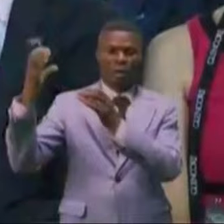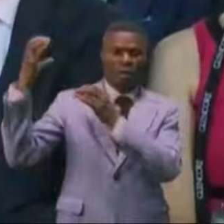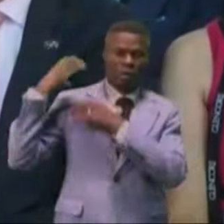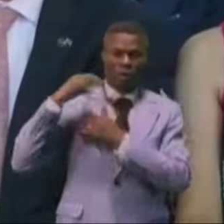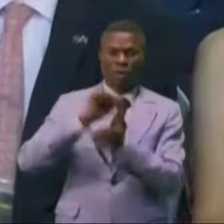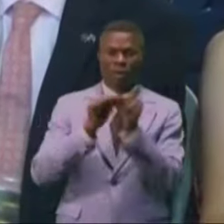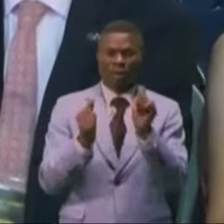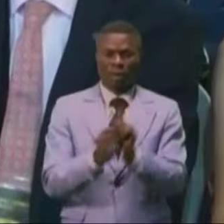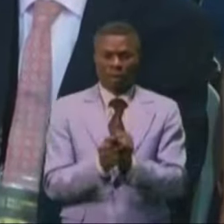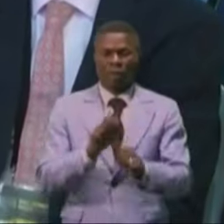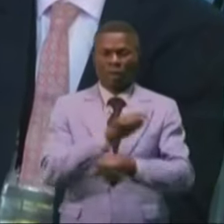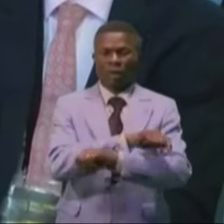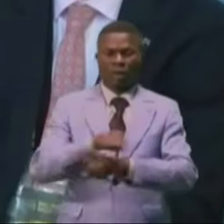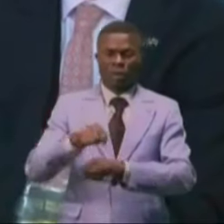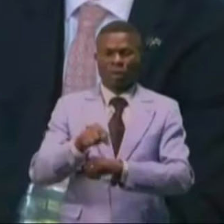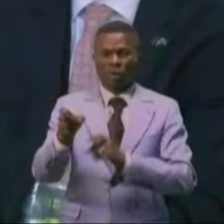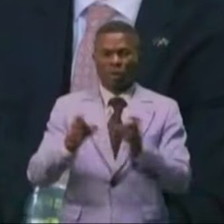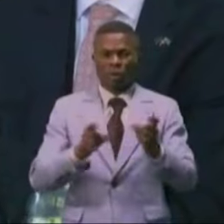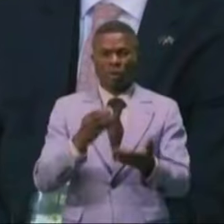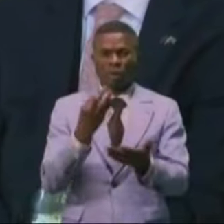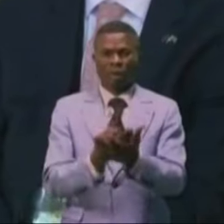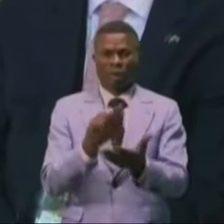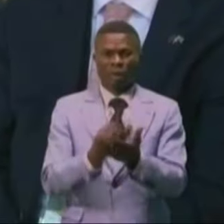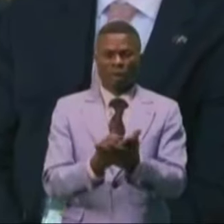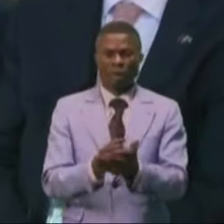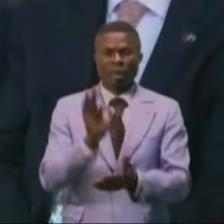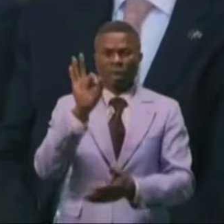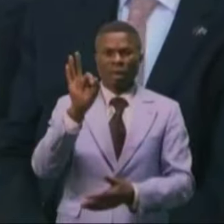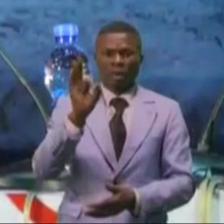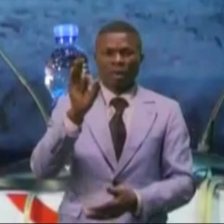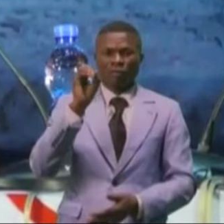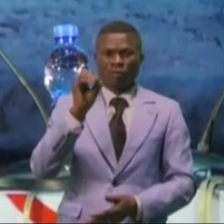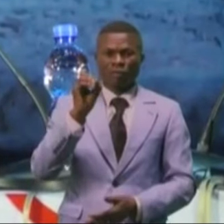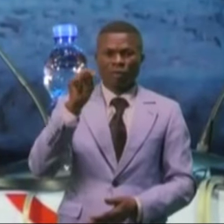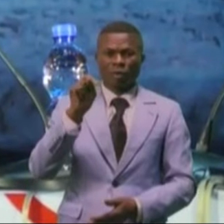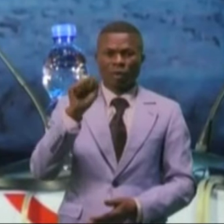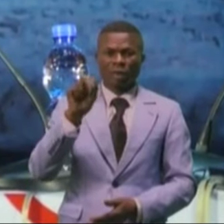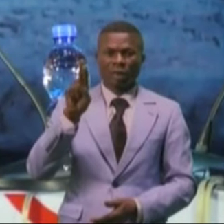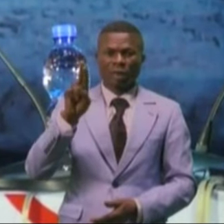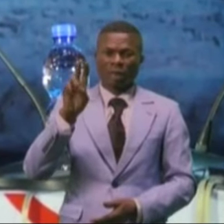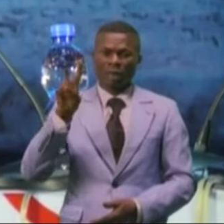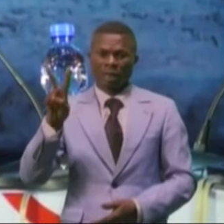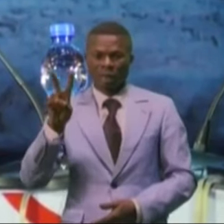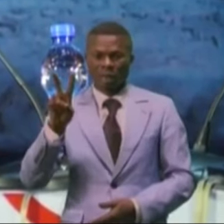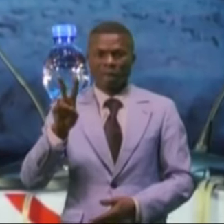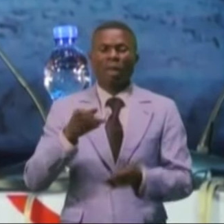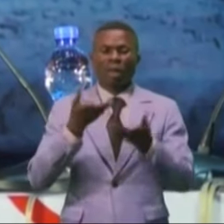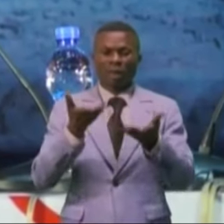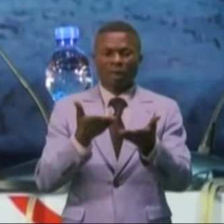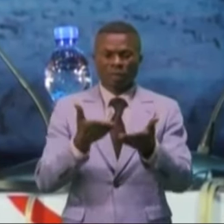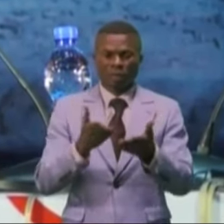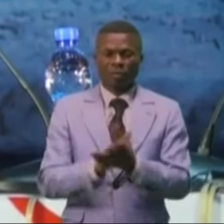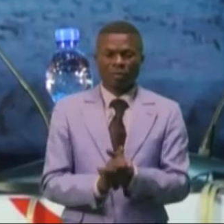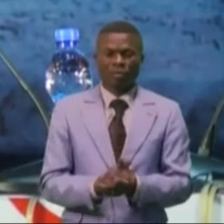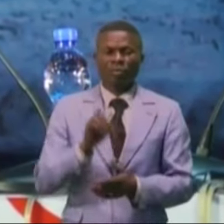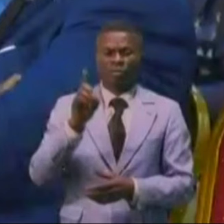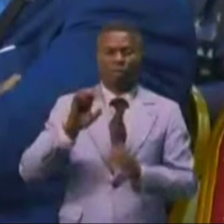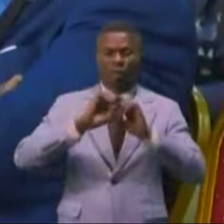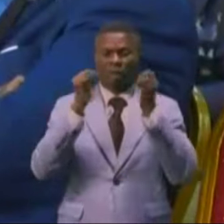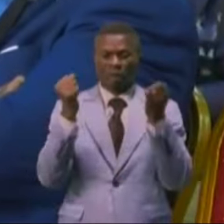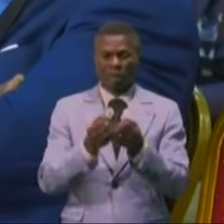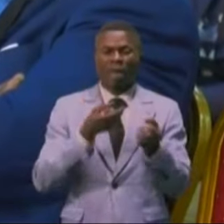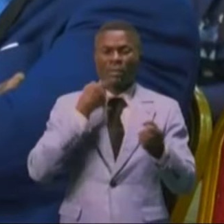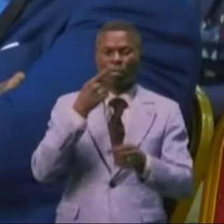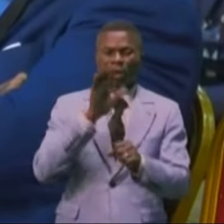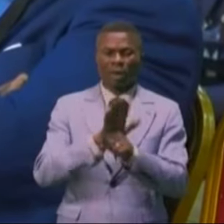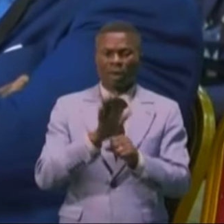questions administratives et des finances du Fonareve, Kevin Ngunga, a sur cette tribune de la DRC Mining martelé